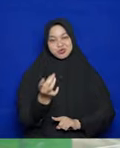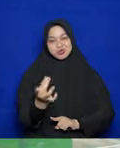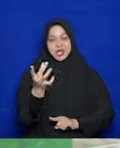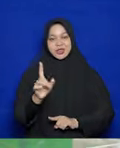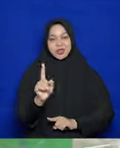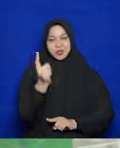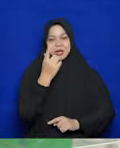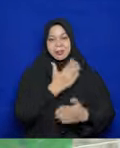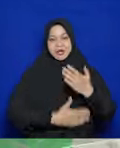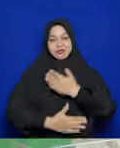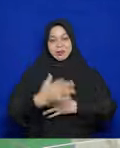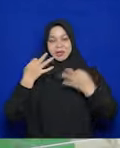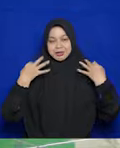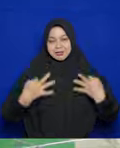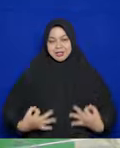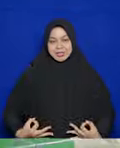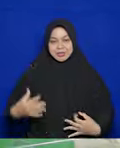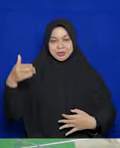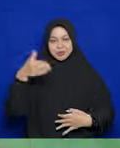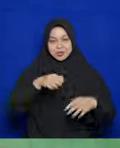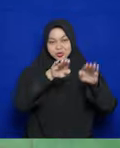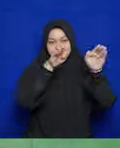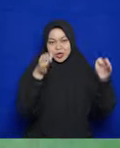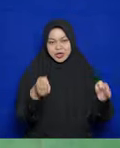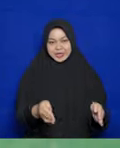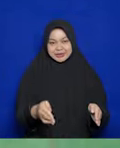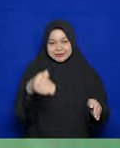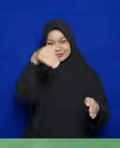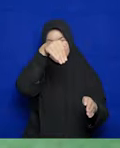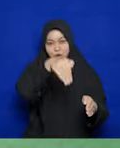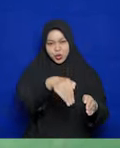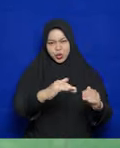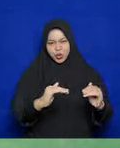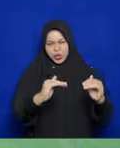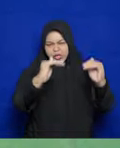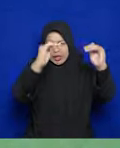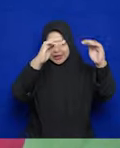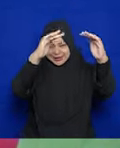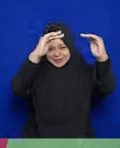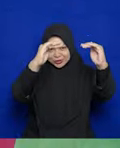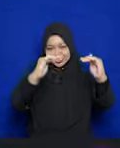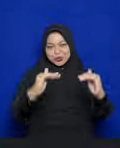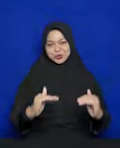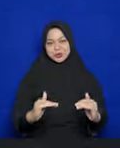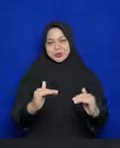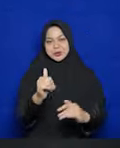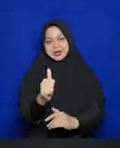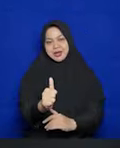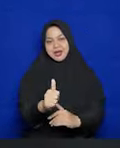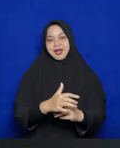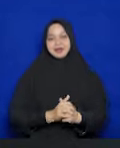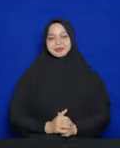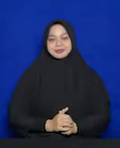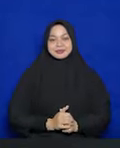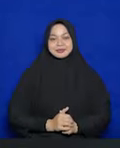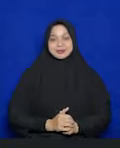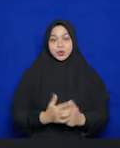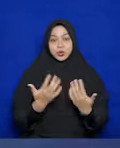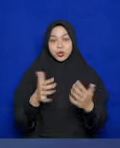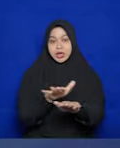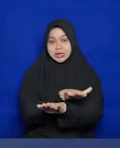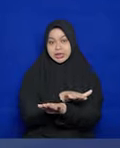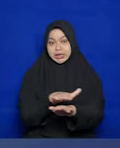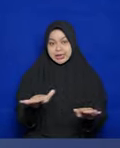diabel fisik menuju kotak suara jika terlalu tinggi segera turunkan ke posisi yang lebih rendah setelah